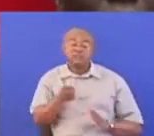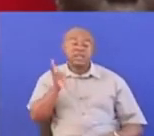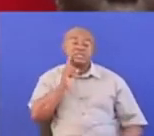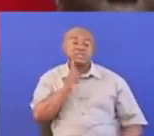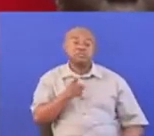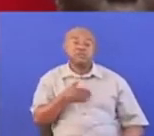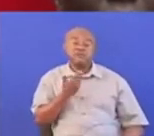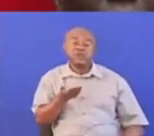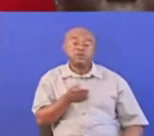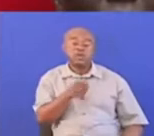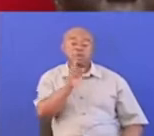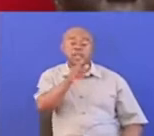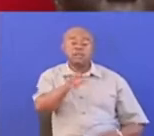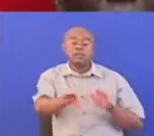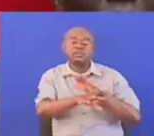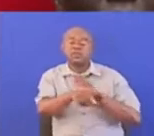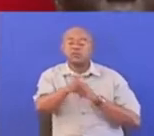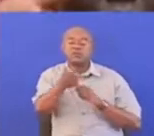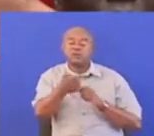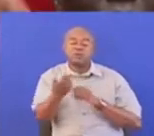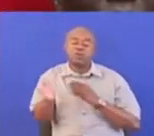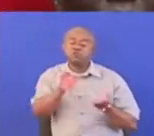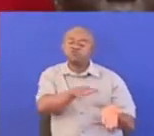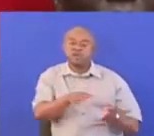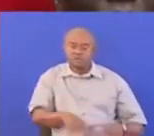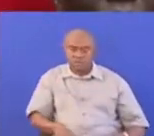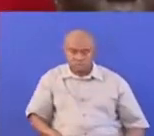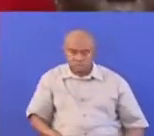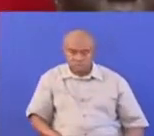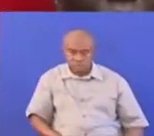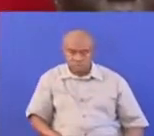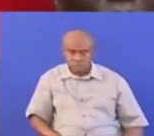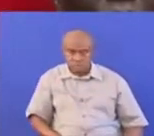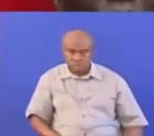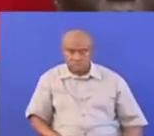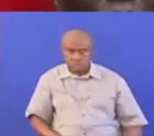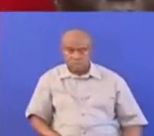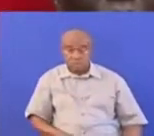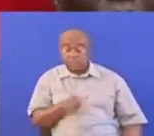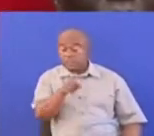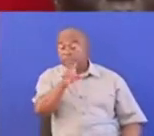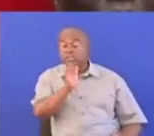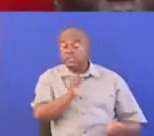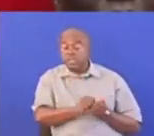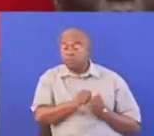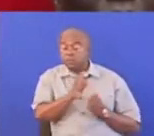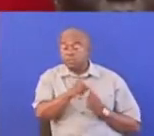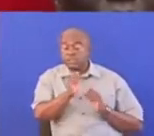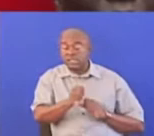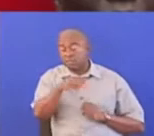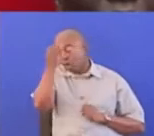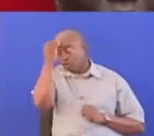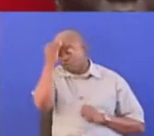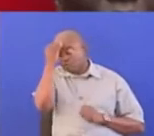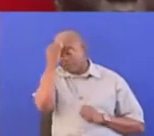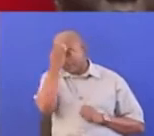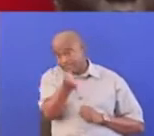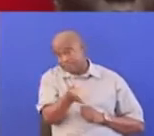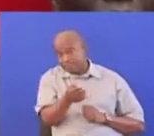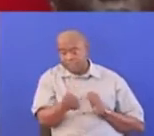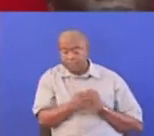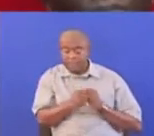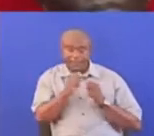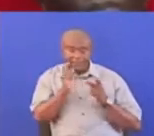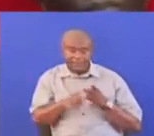hata usipowavua wewe watakufa. Kwa hiyo mheshimiwa, jambo hili litufundishe. Lakini la pili,